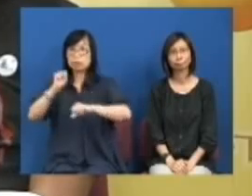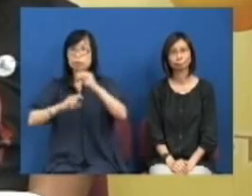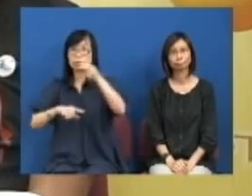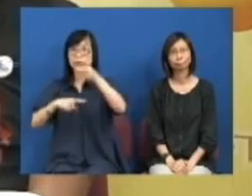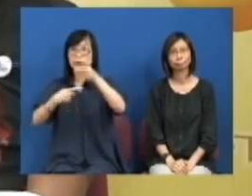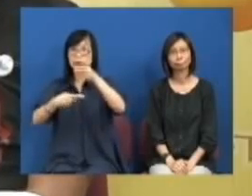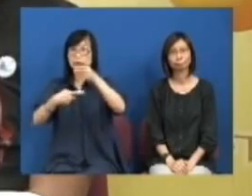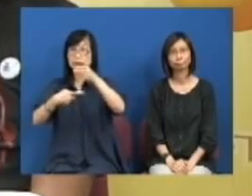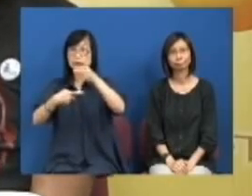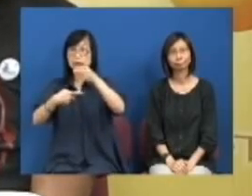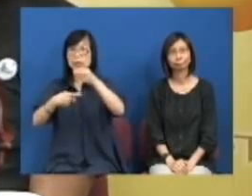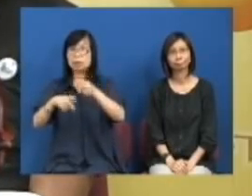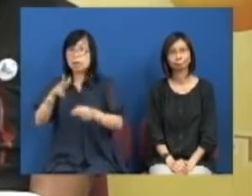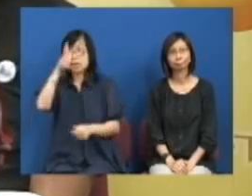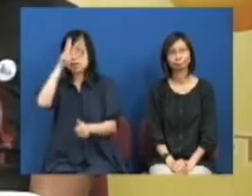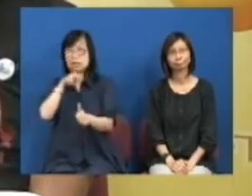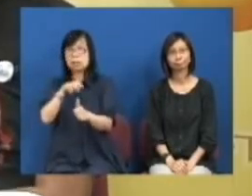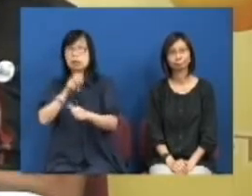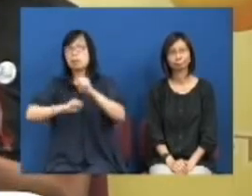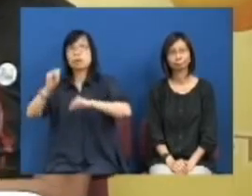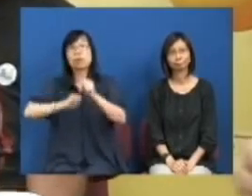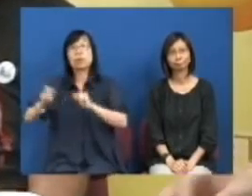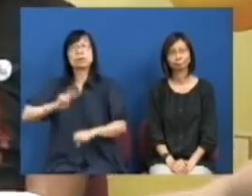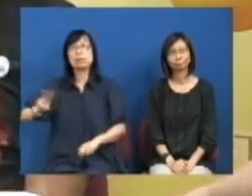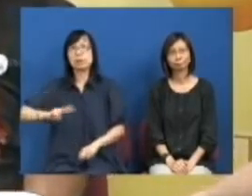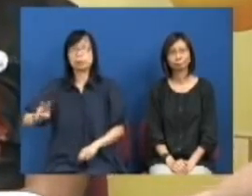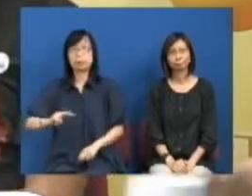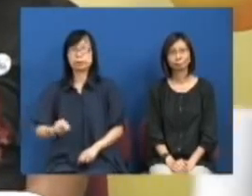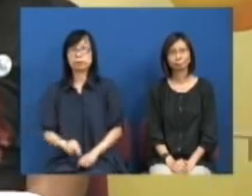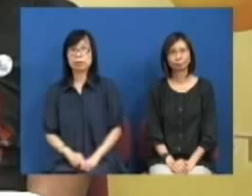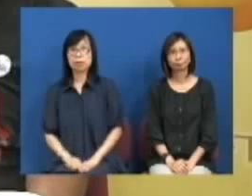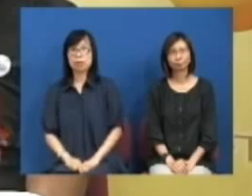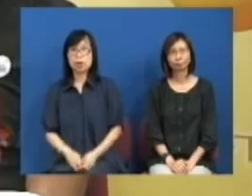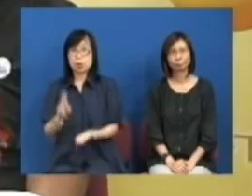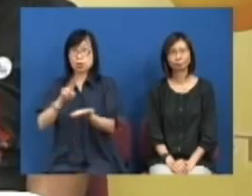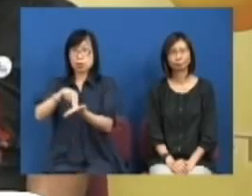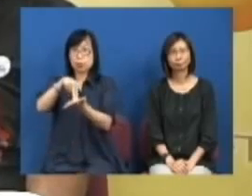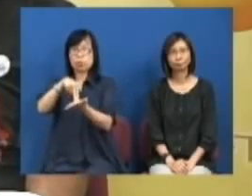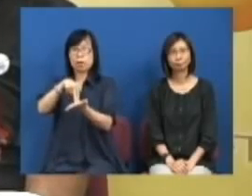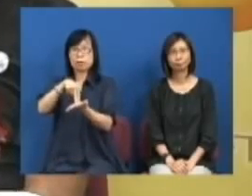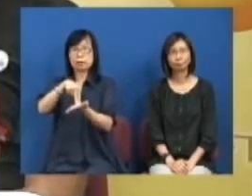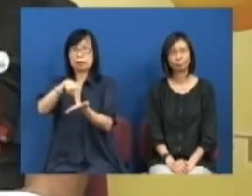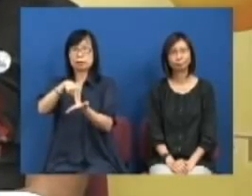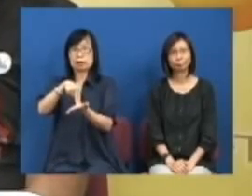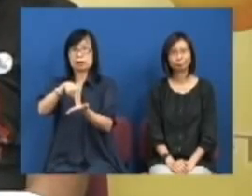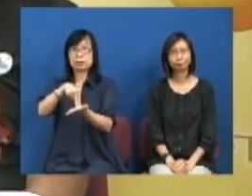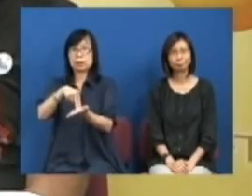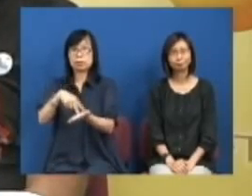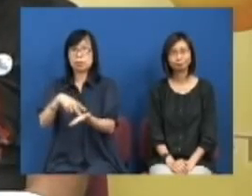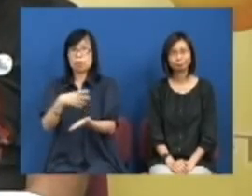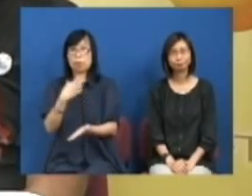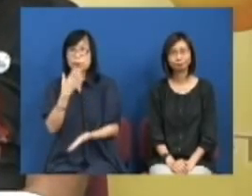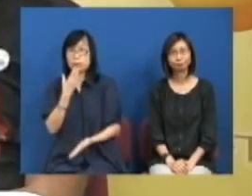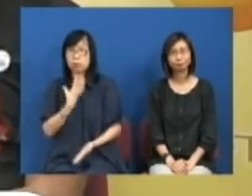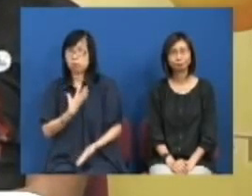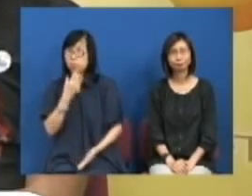動同參加其他政治運動一樣嘅啫，其他嘅政治運動一樣。因為主辦者本身你唔中意嘅，你會唔